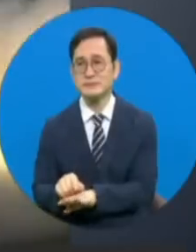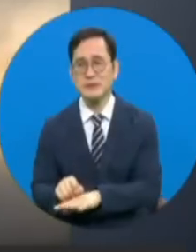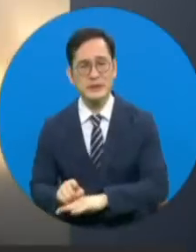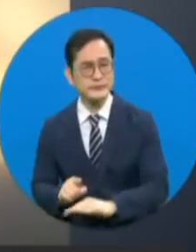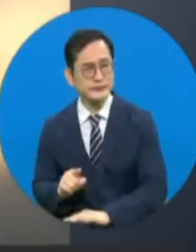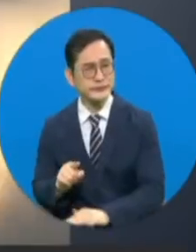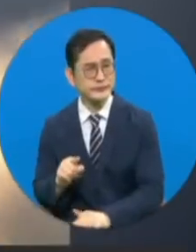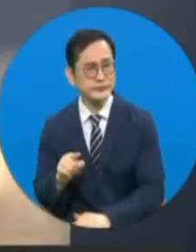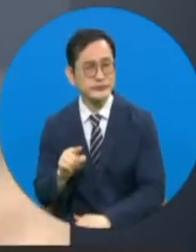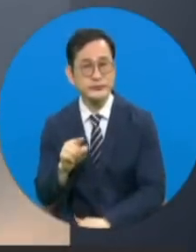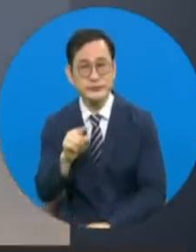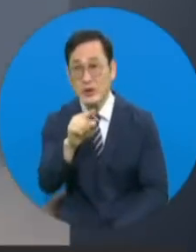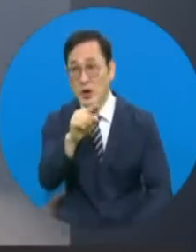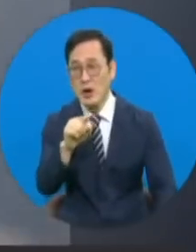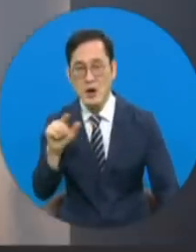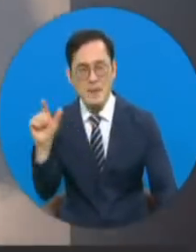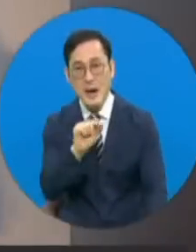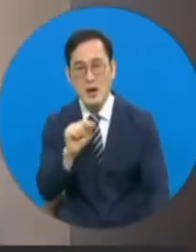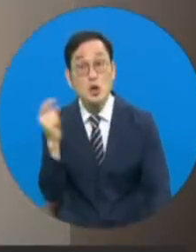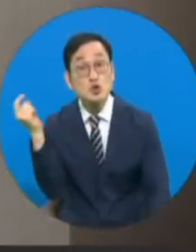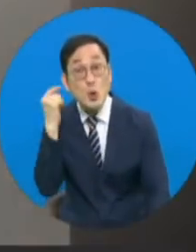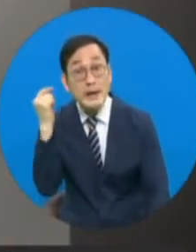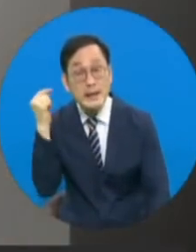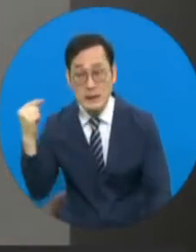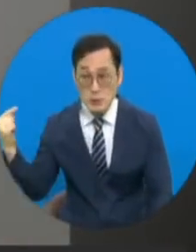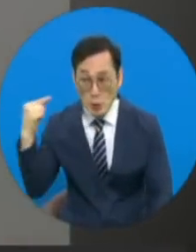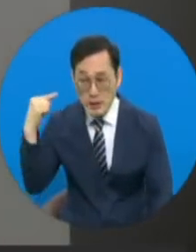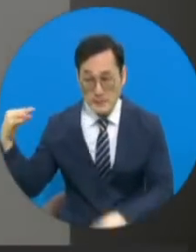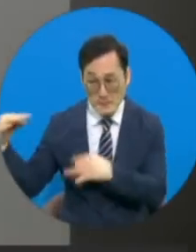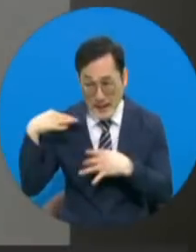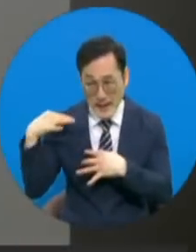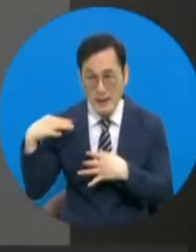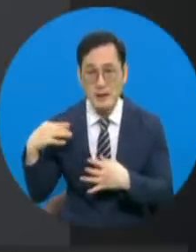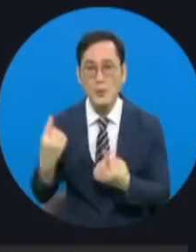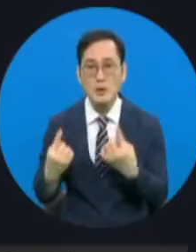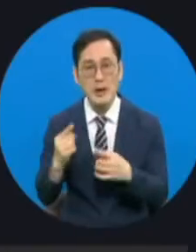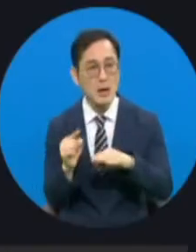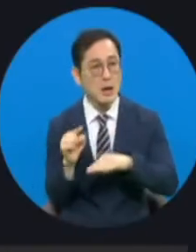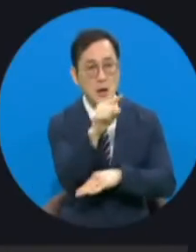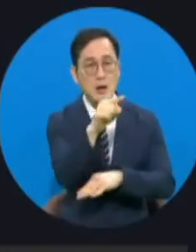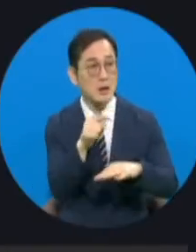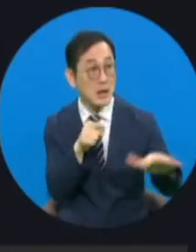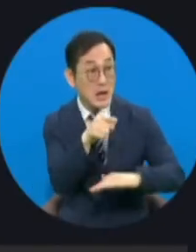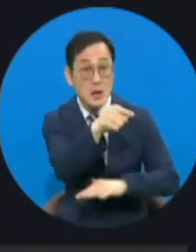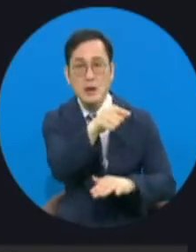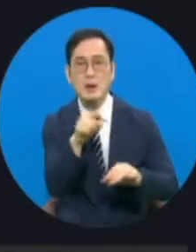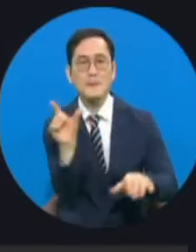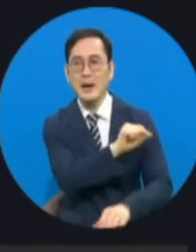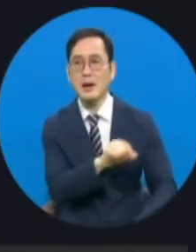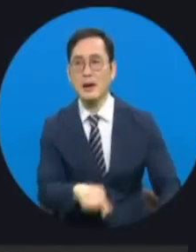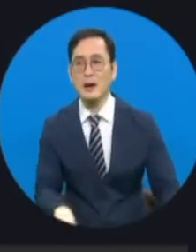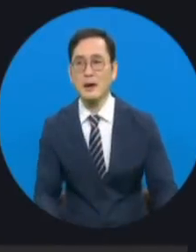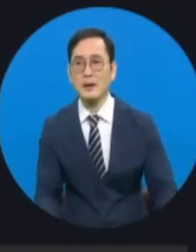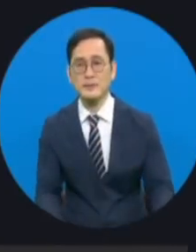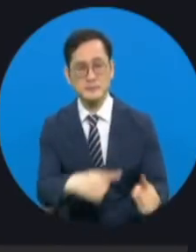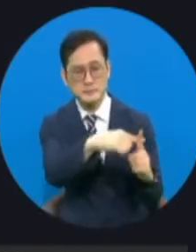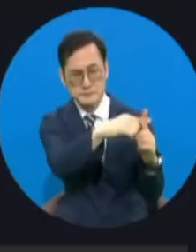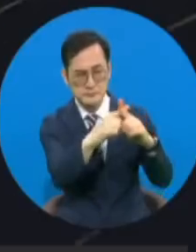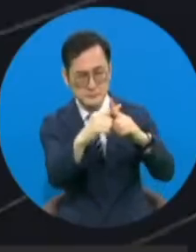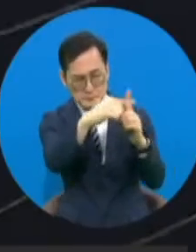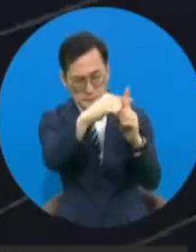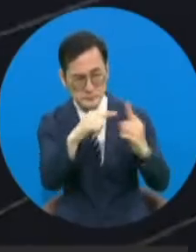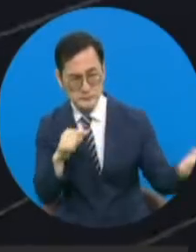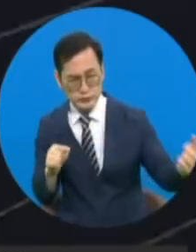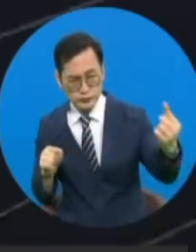속도가 소리보다 빨라요 소리보다 무려 7배 빠릅니다 표적을 탐지해서 정확히